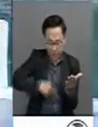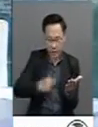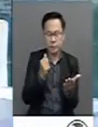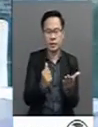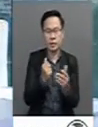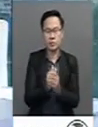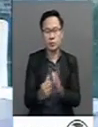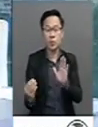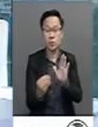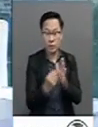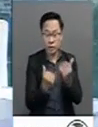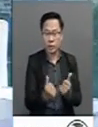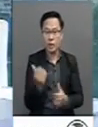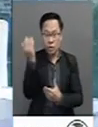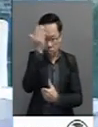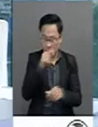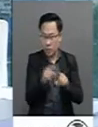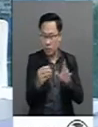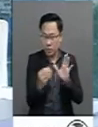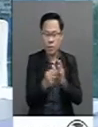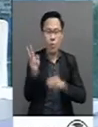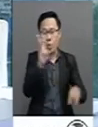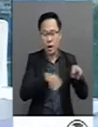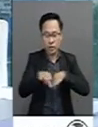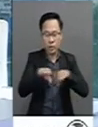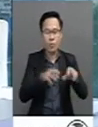าะในกรุงเทพช่วงนี้ก็น่าสนใจด้วยเหมือนกันรถรา